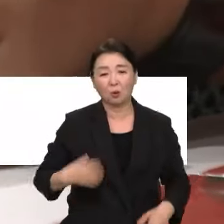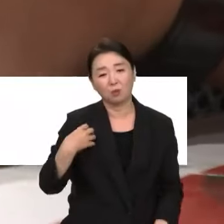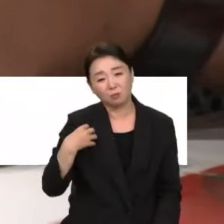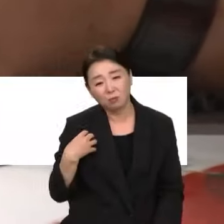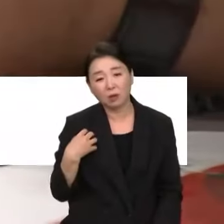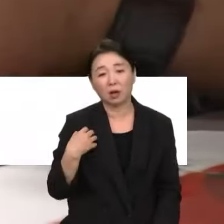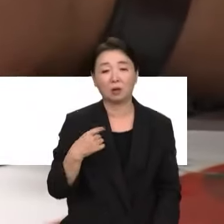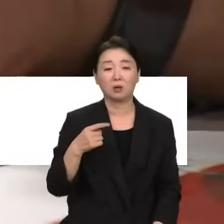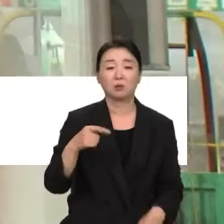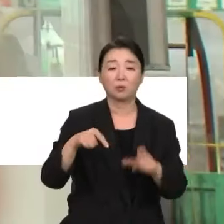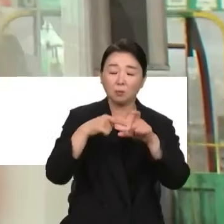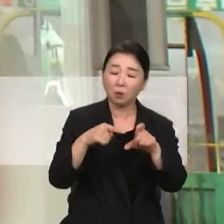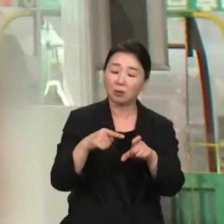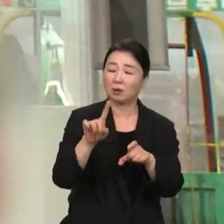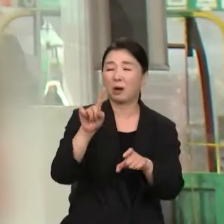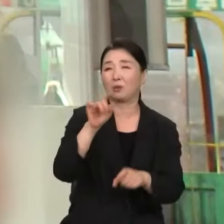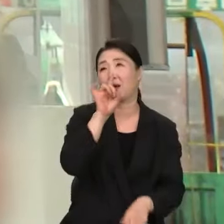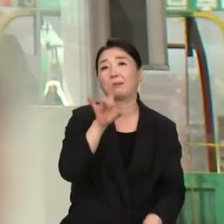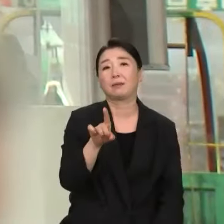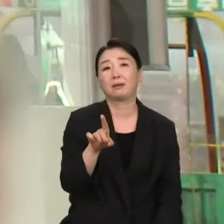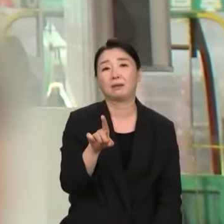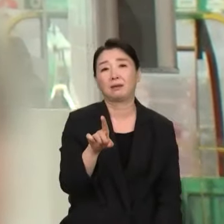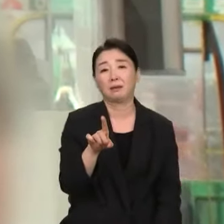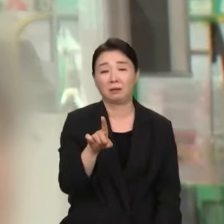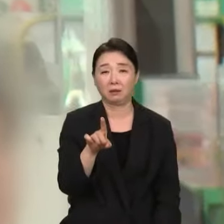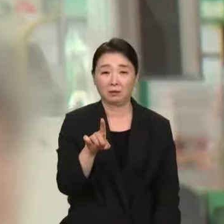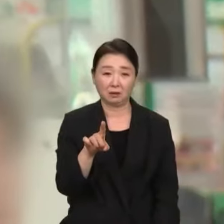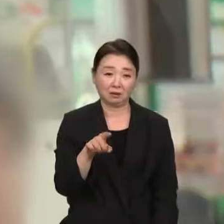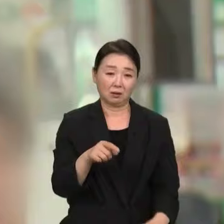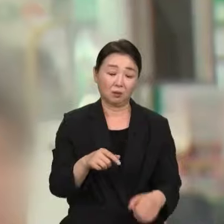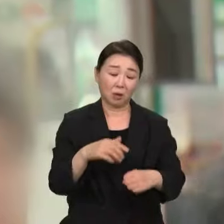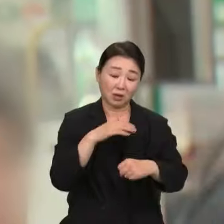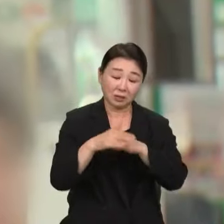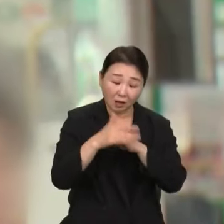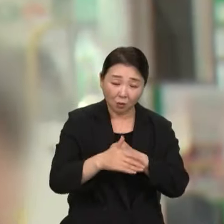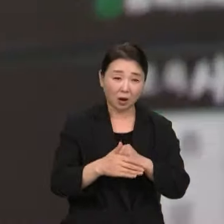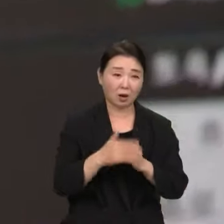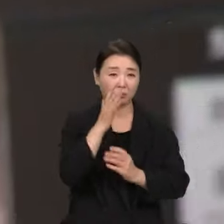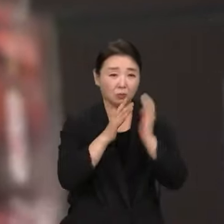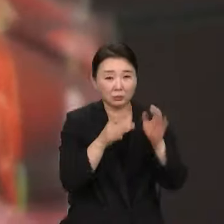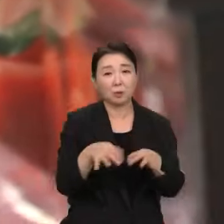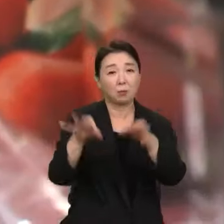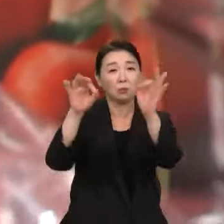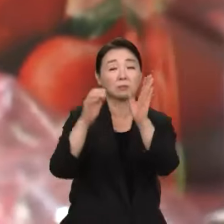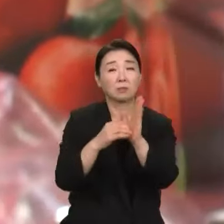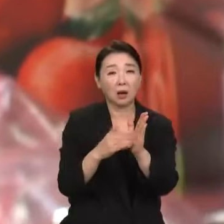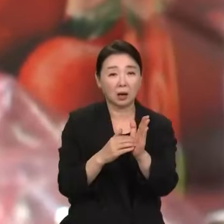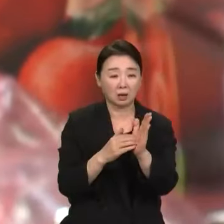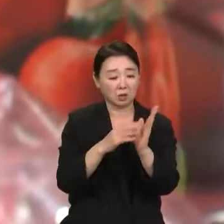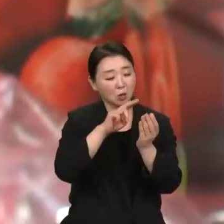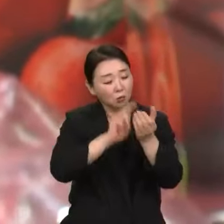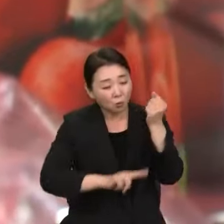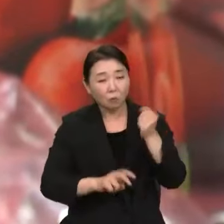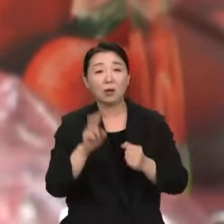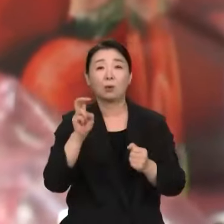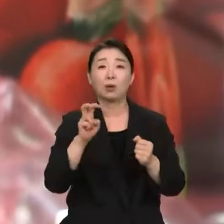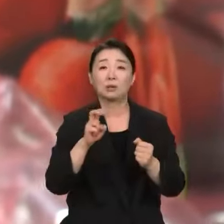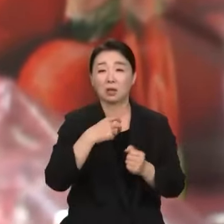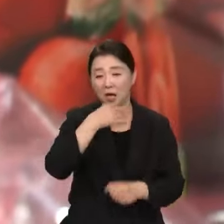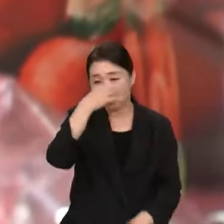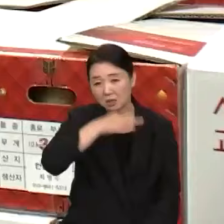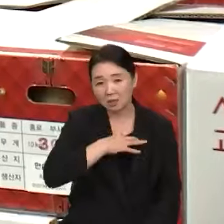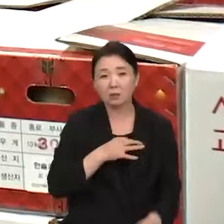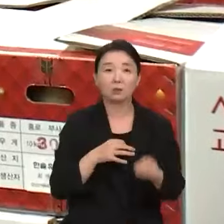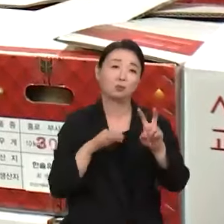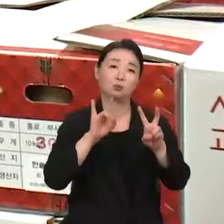안 나올 때도 있어. 실제 농산물 가격이 폭등한 최근 몇 년간 도매업체 상위 20곳의 사업 소득은 2배